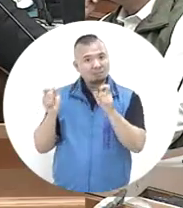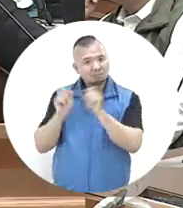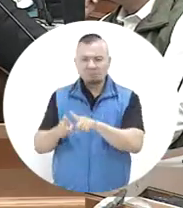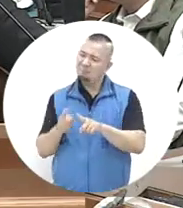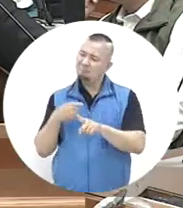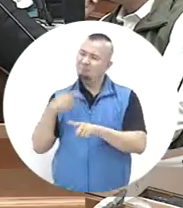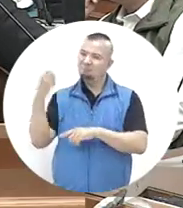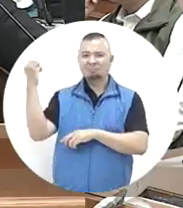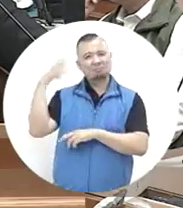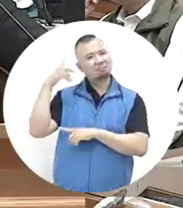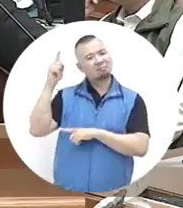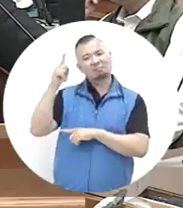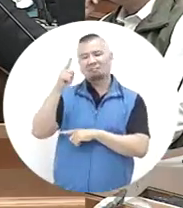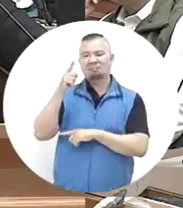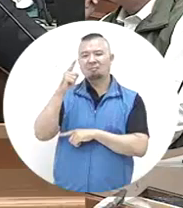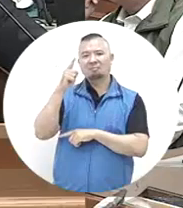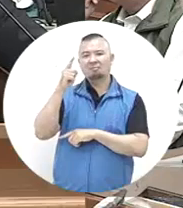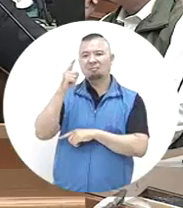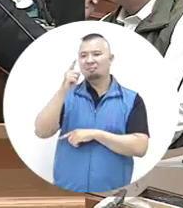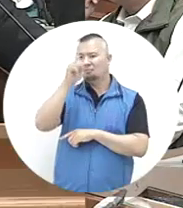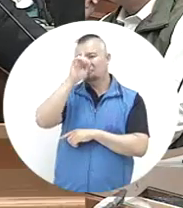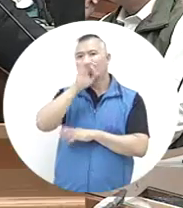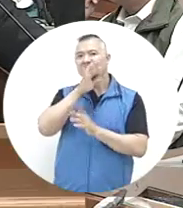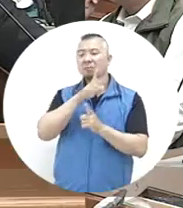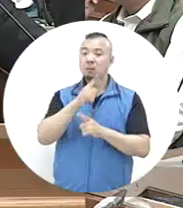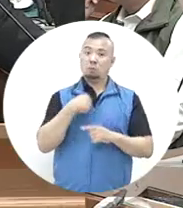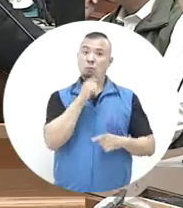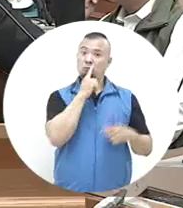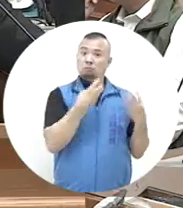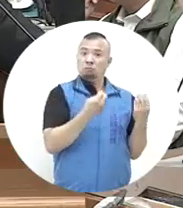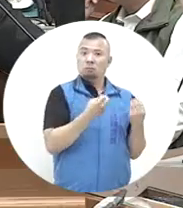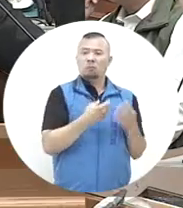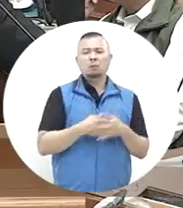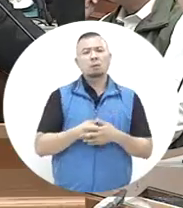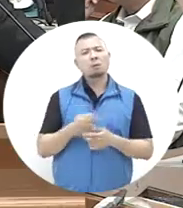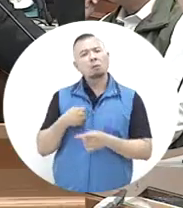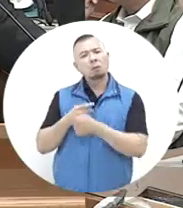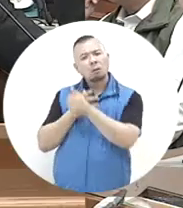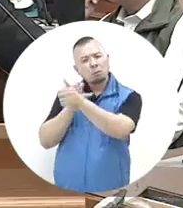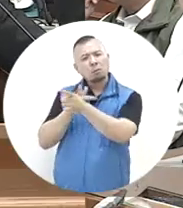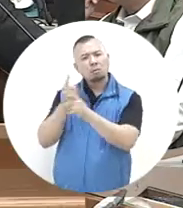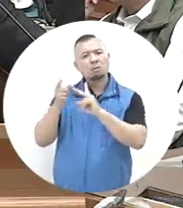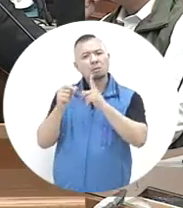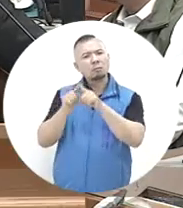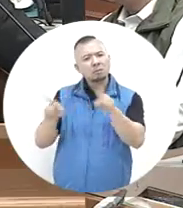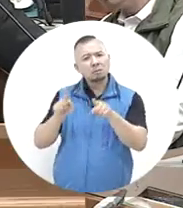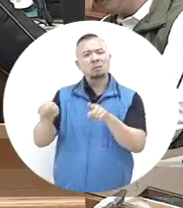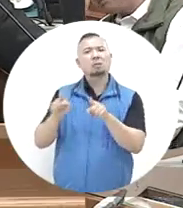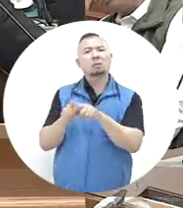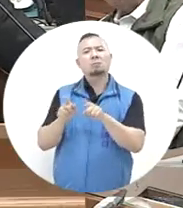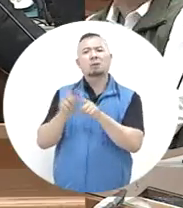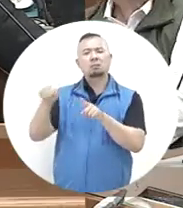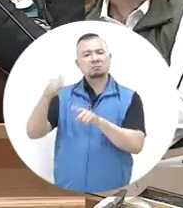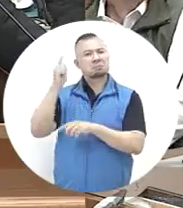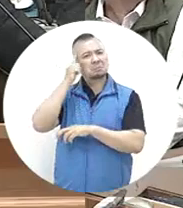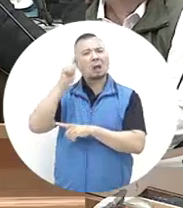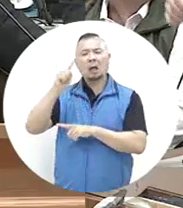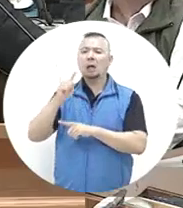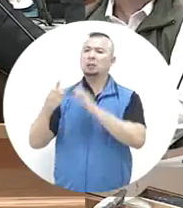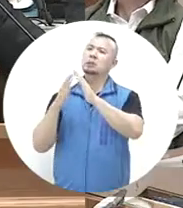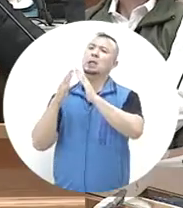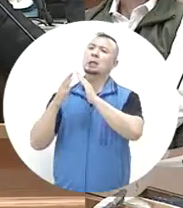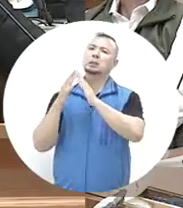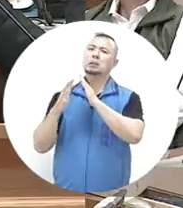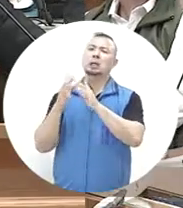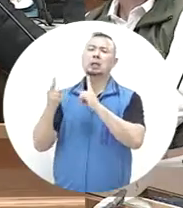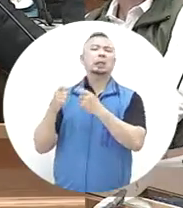样说， 不是我的意思，所以我刚刚问你，和平最起码一般人认知就没有战争， 当然是没有战争嘛。 但是